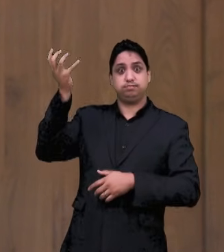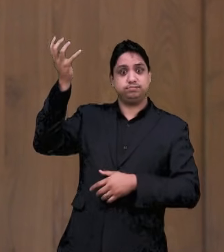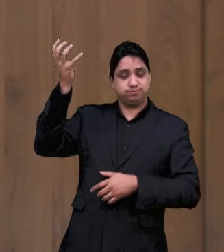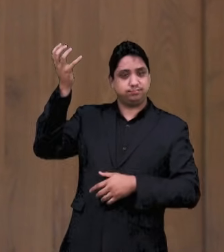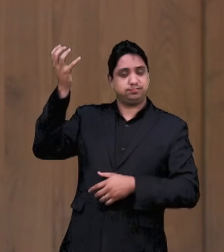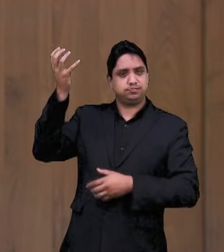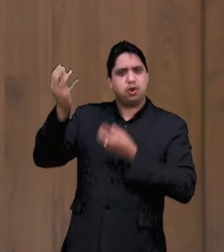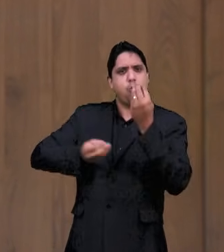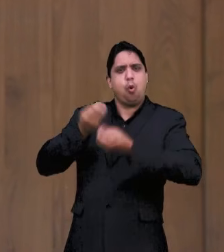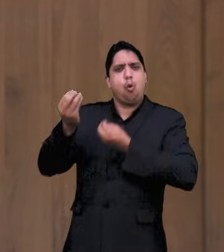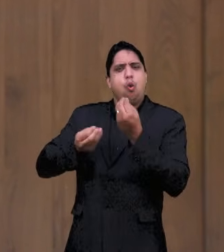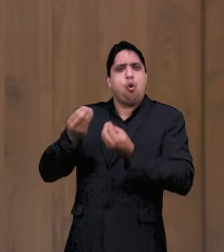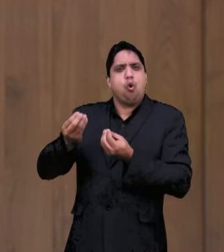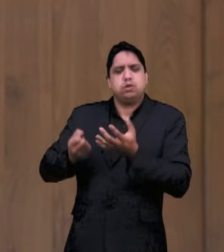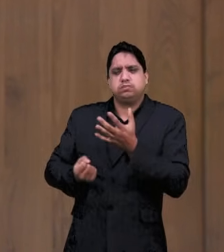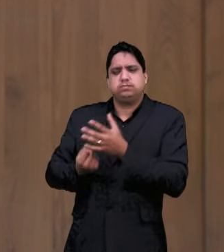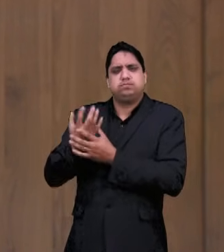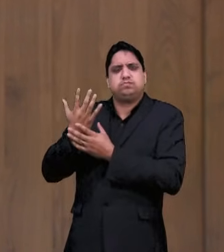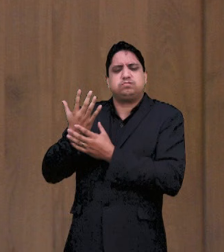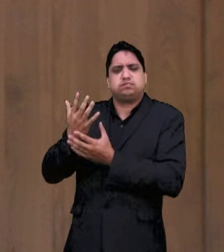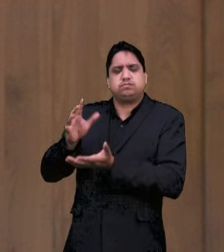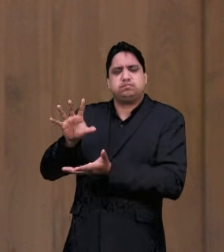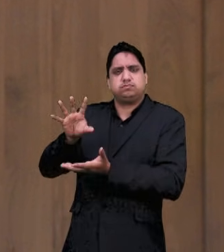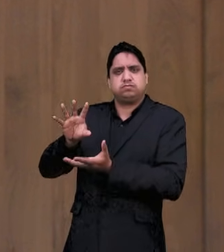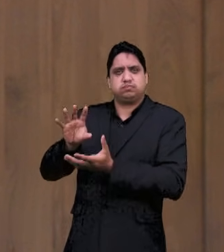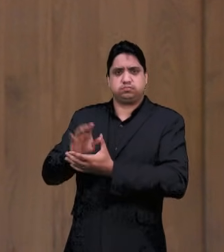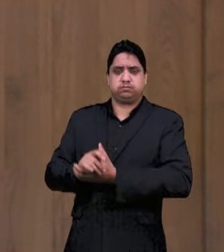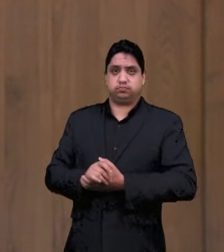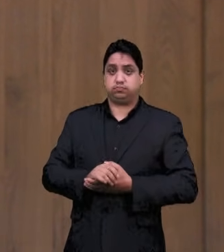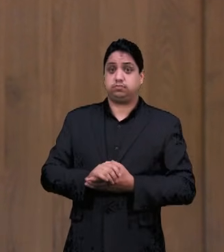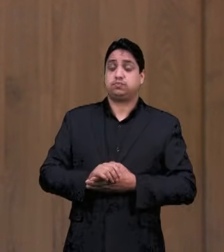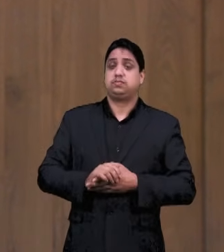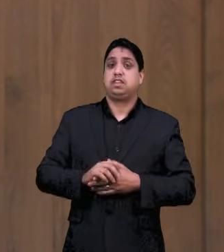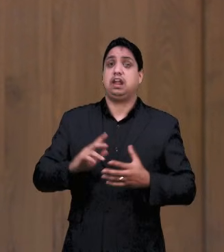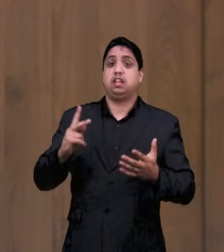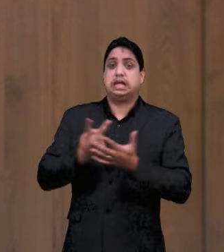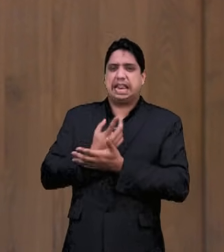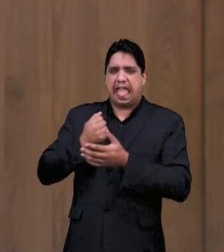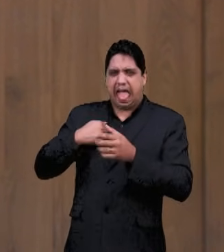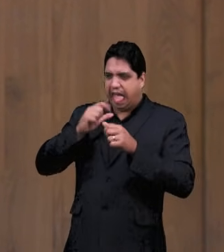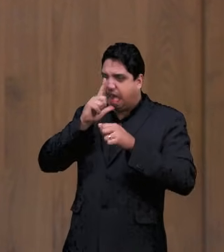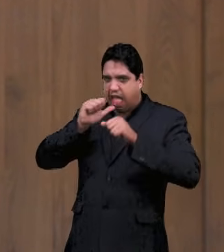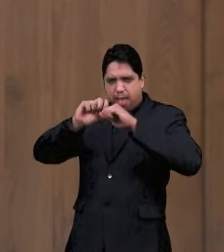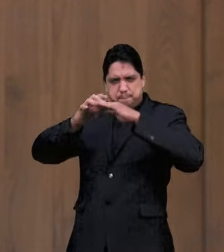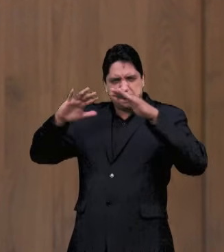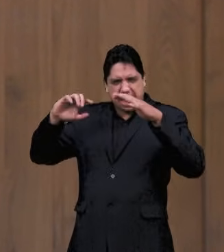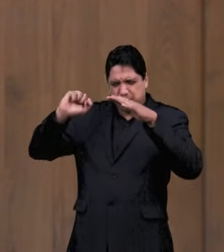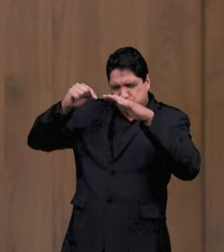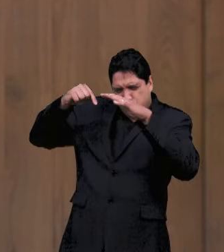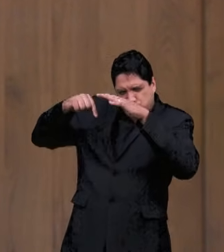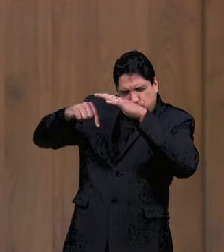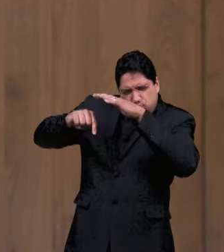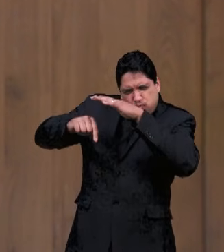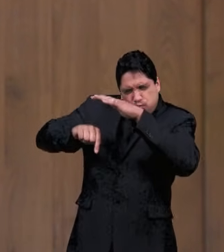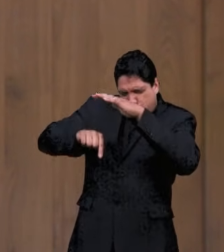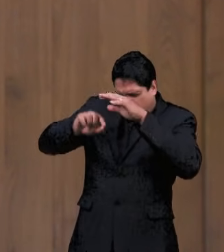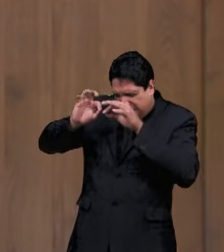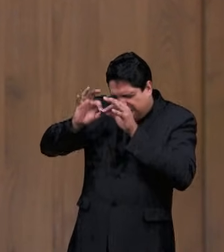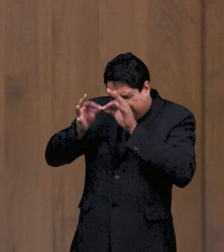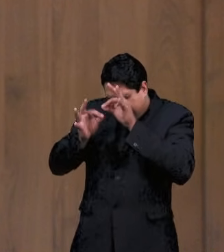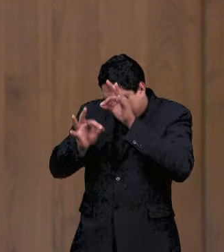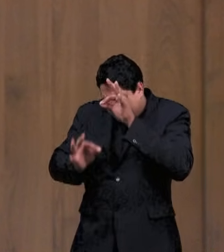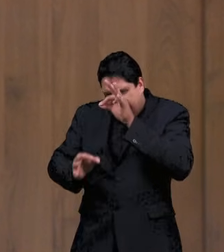par la nature. Mais comment elle est formée? Elle est générée dans des eaux bien profondes.